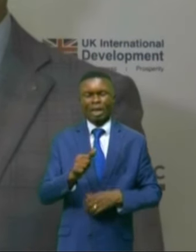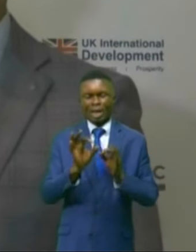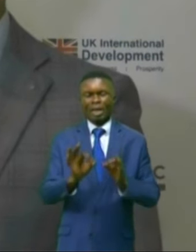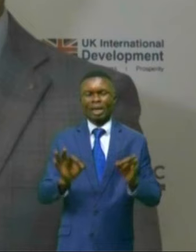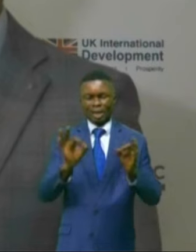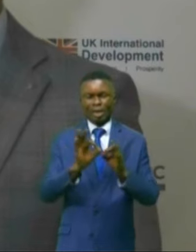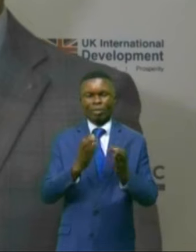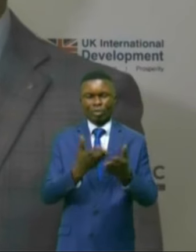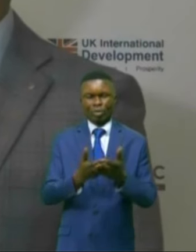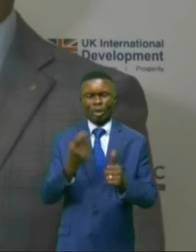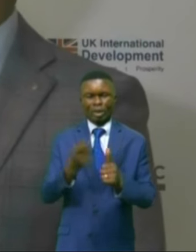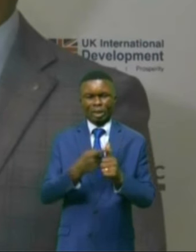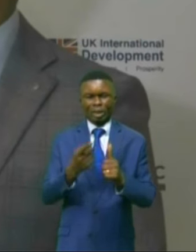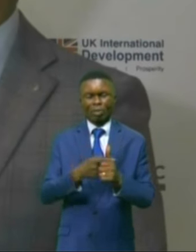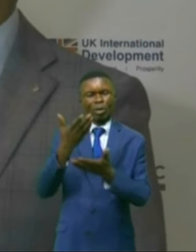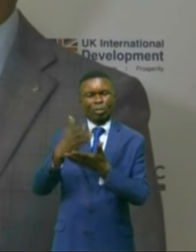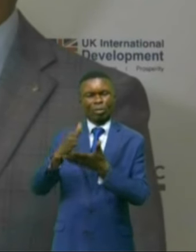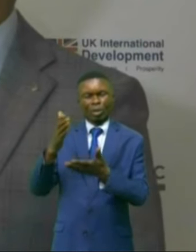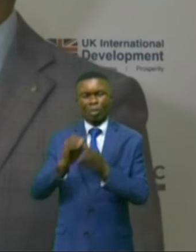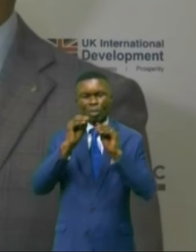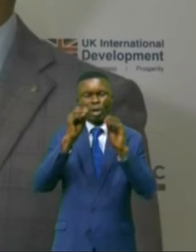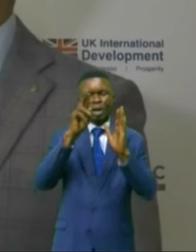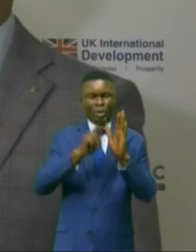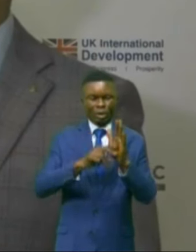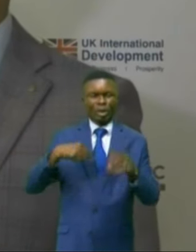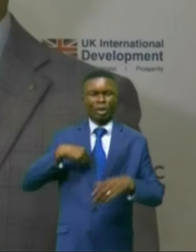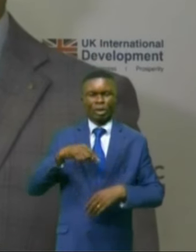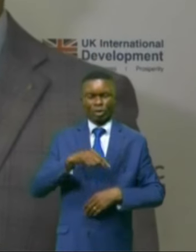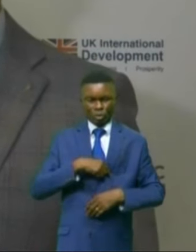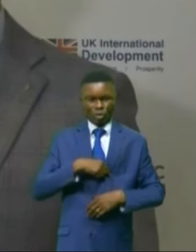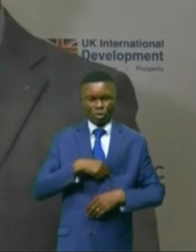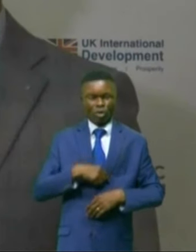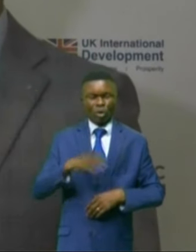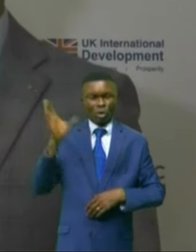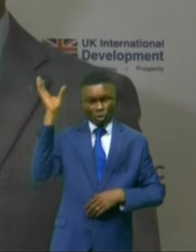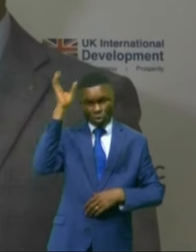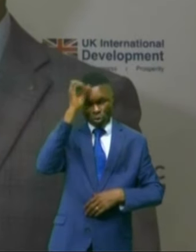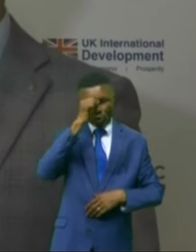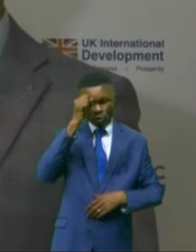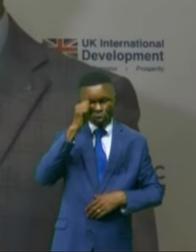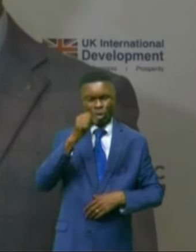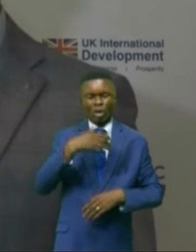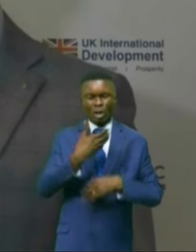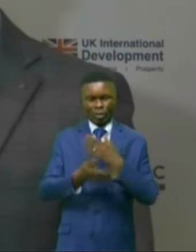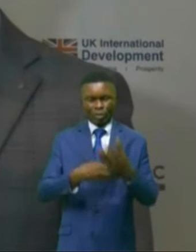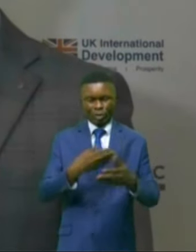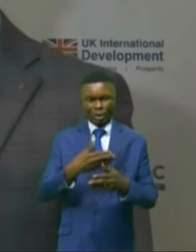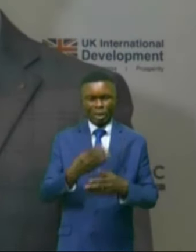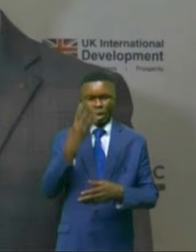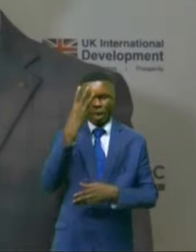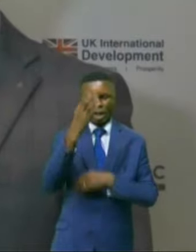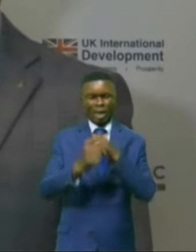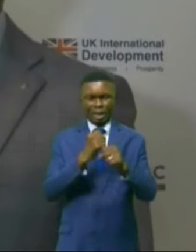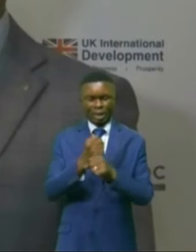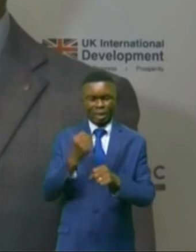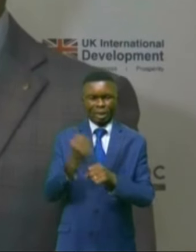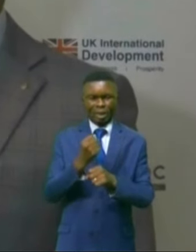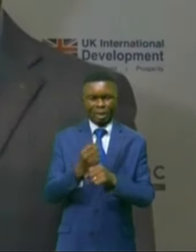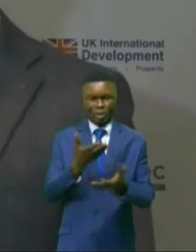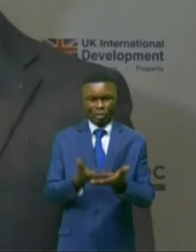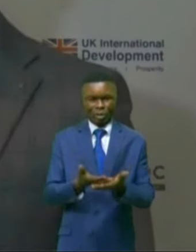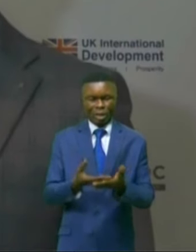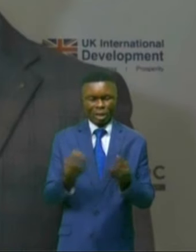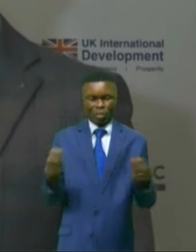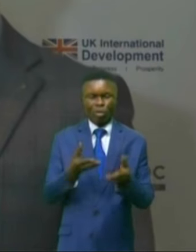et surtout de pouvoir partager les enseignements que nous avons pu retenir, dégager de ces 4 ans de projet, de façon à ce qu'ils